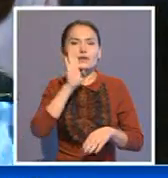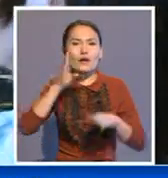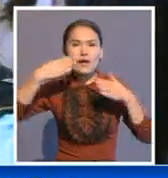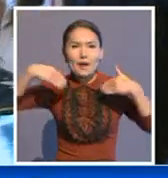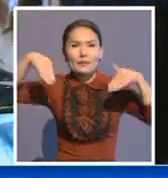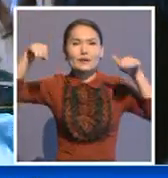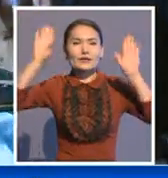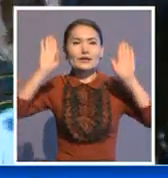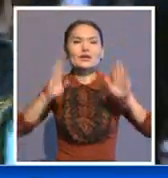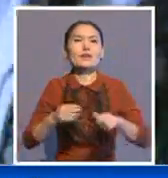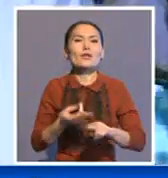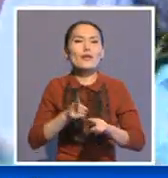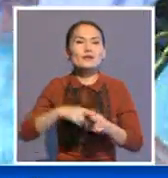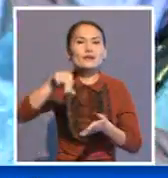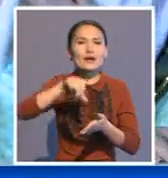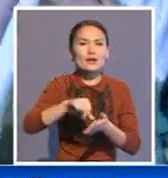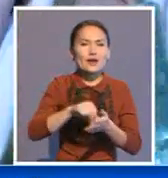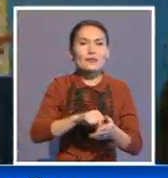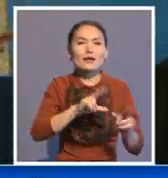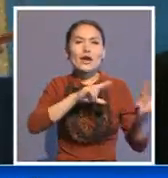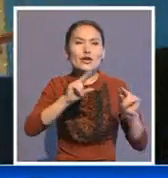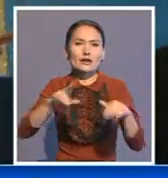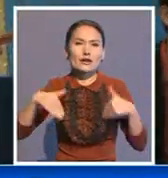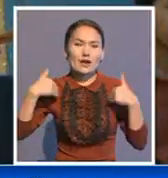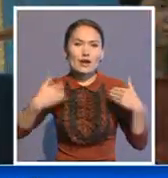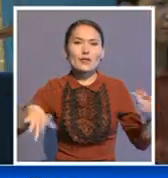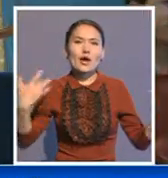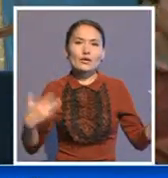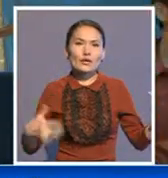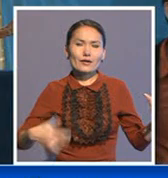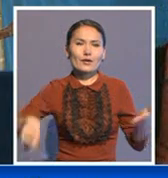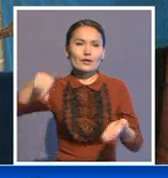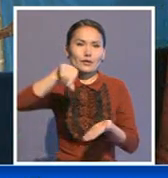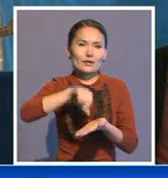түскен келінге алдыңғы буын батасын беріп, беташардың әні түрік тілінде орындалды.